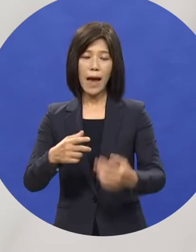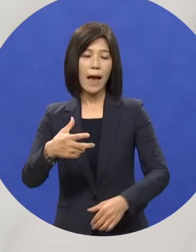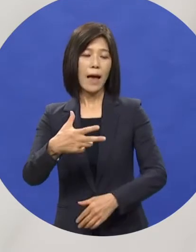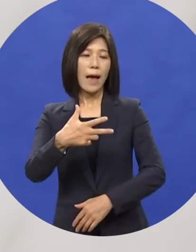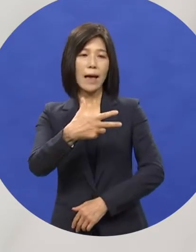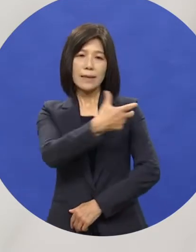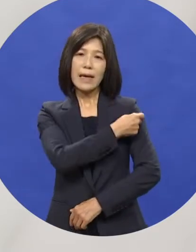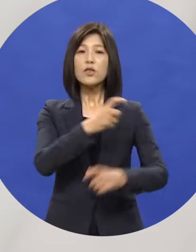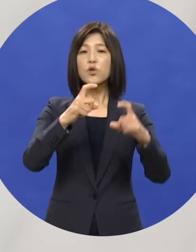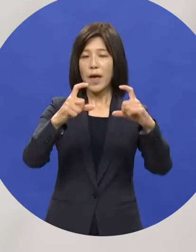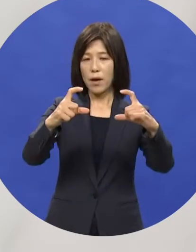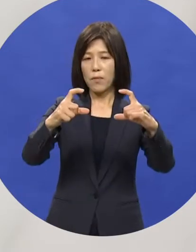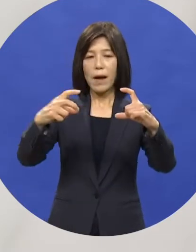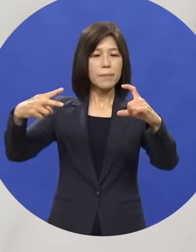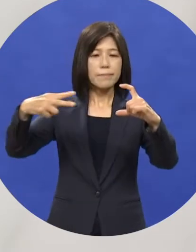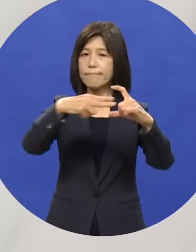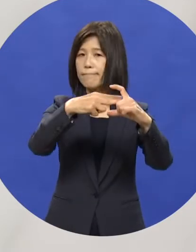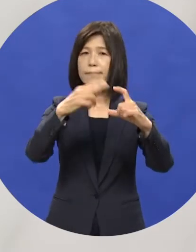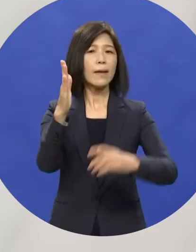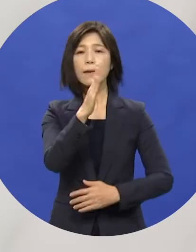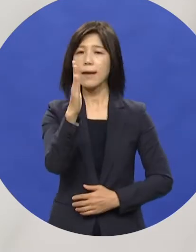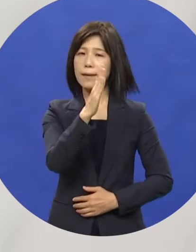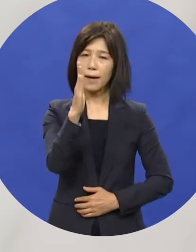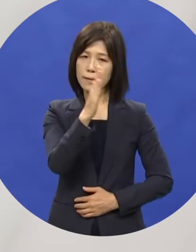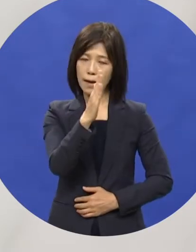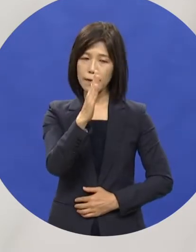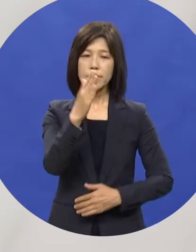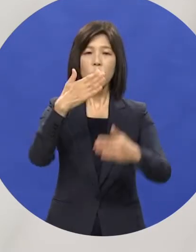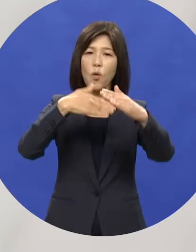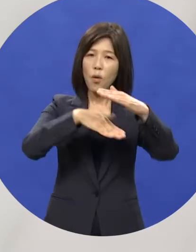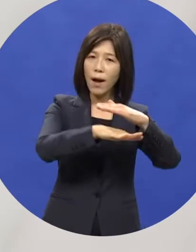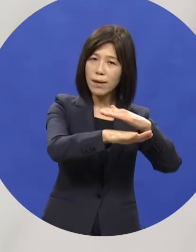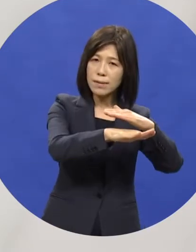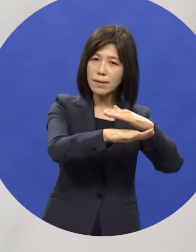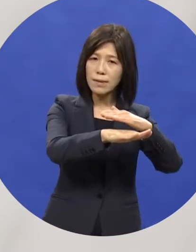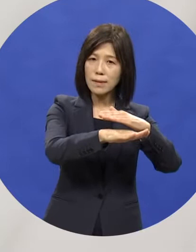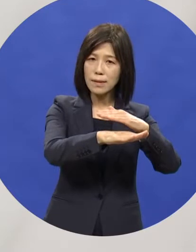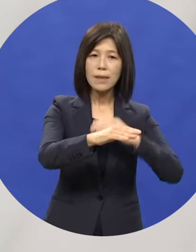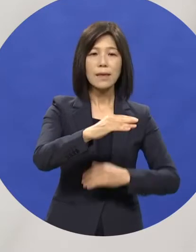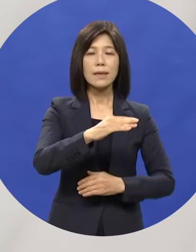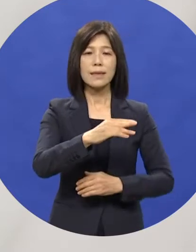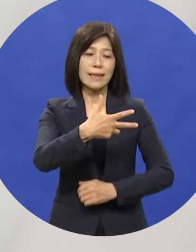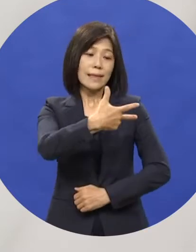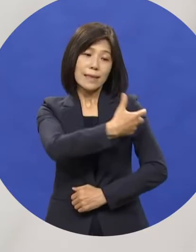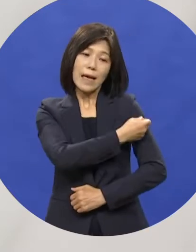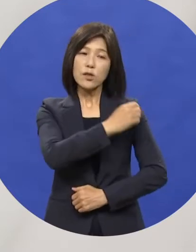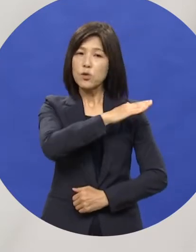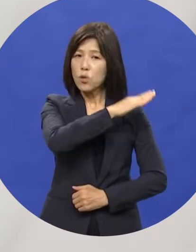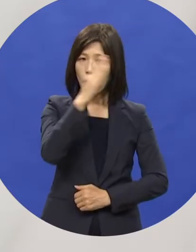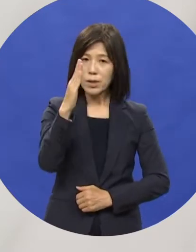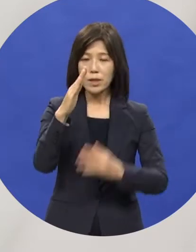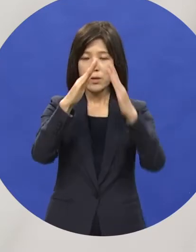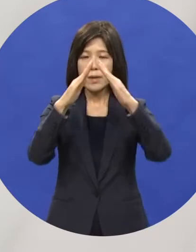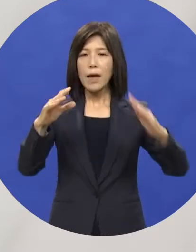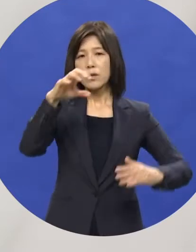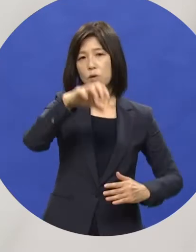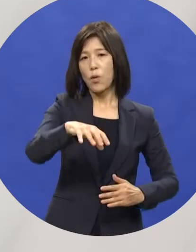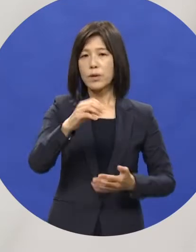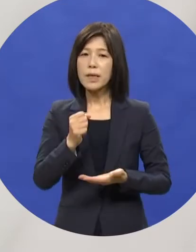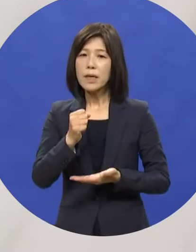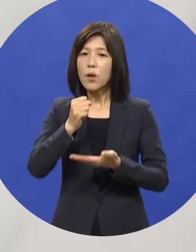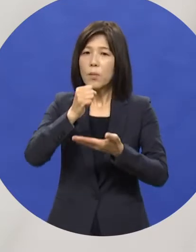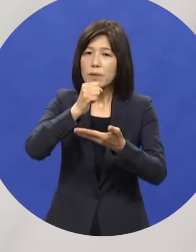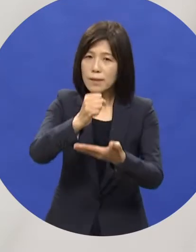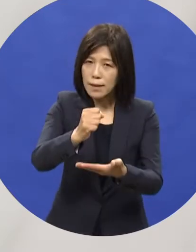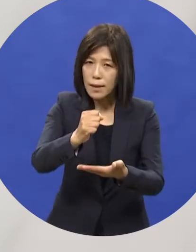接種券、クーポンは切り離さずにそのまま保管し、接種の際会場にお持ちください。